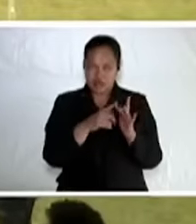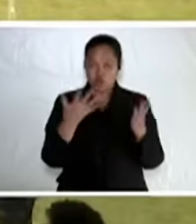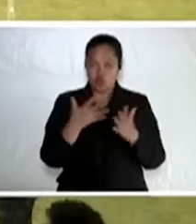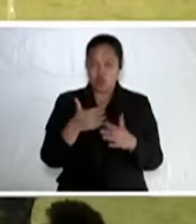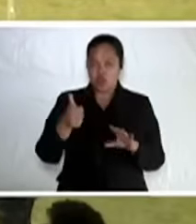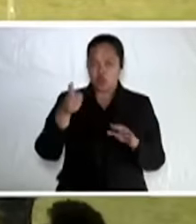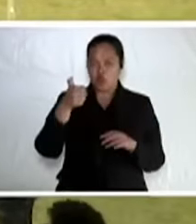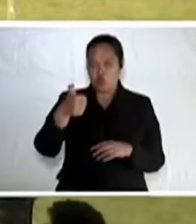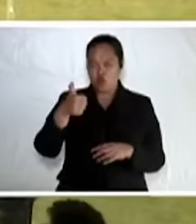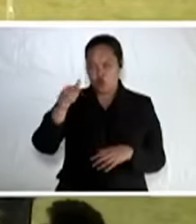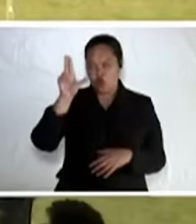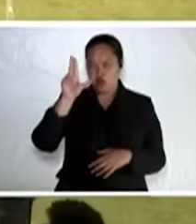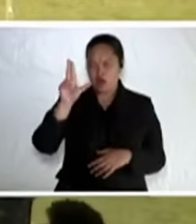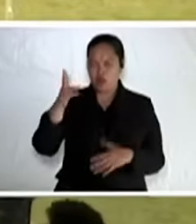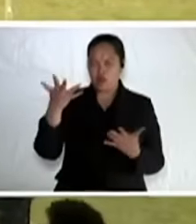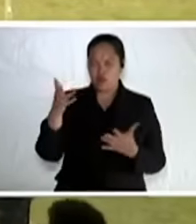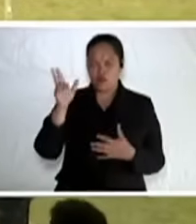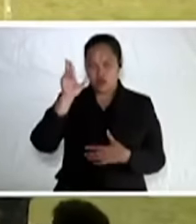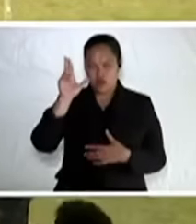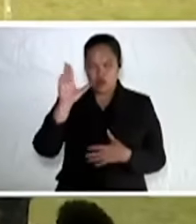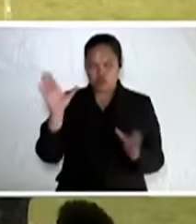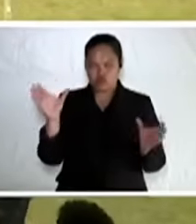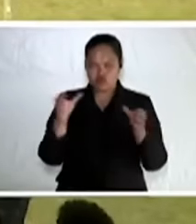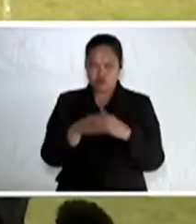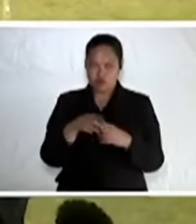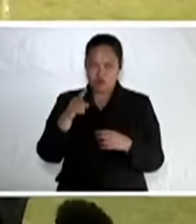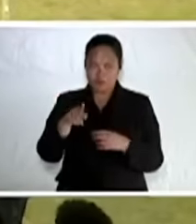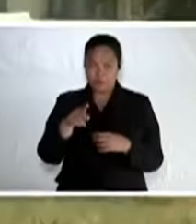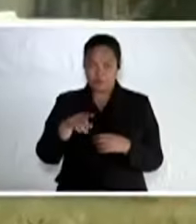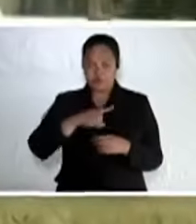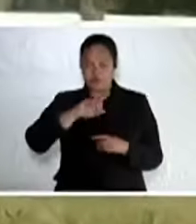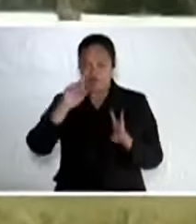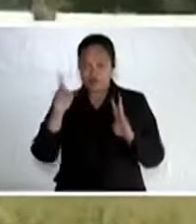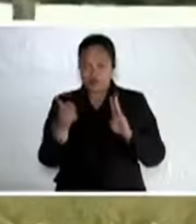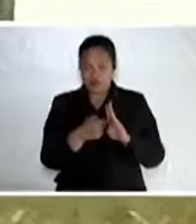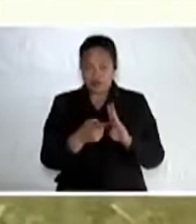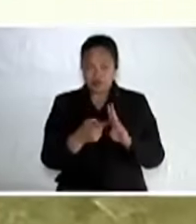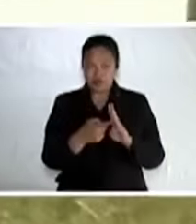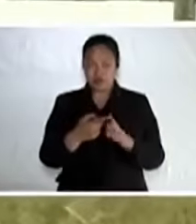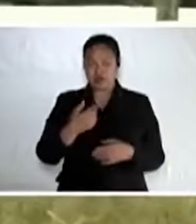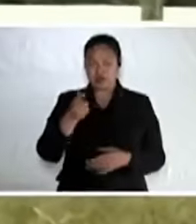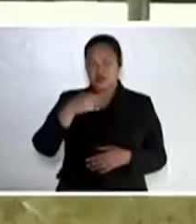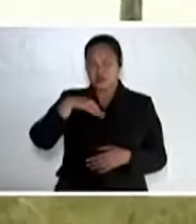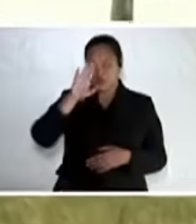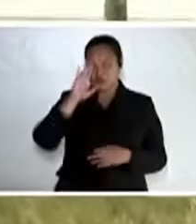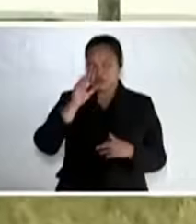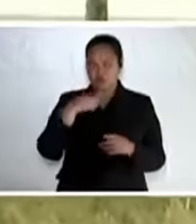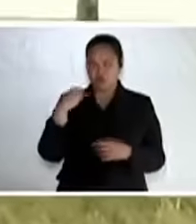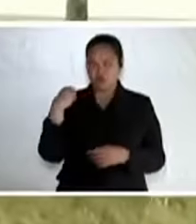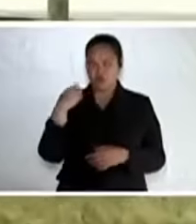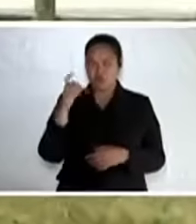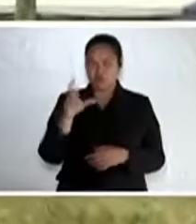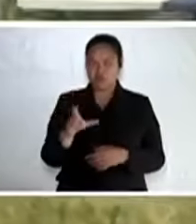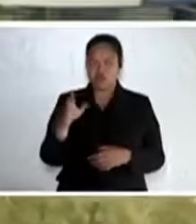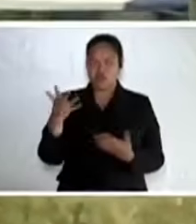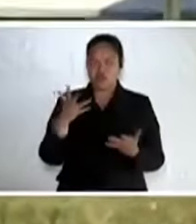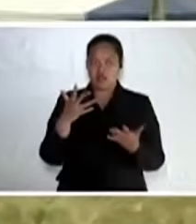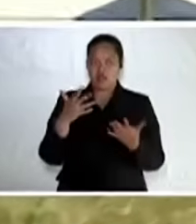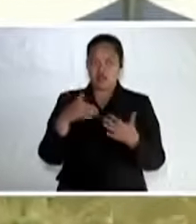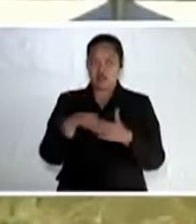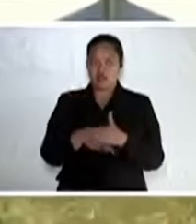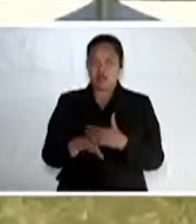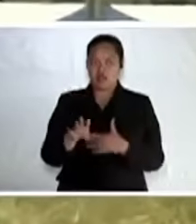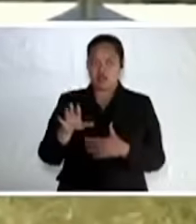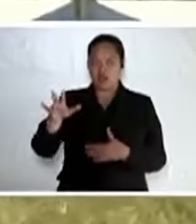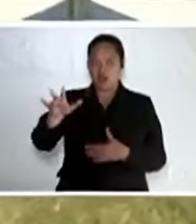Onailau in the Lau group. And the detachment sergeant major is Chief Petty Officer Ravula from Nawaikama, Ngau